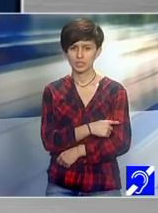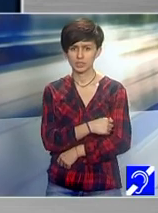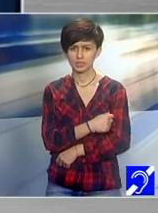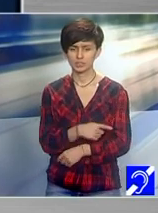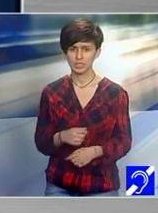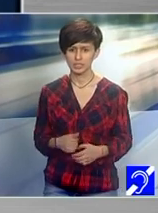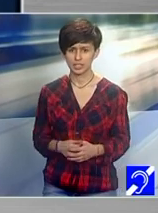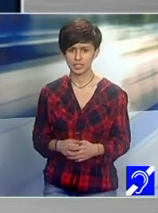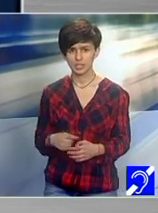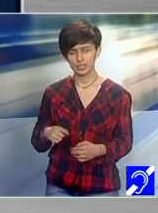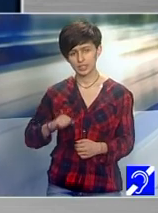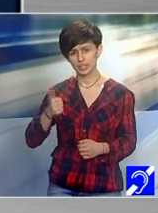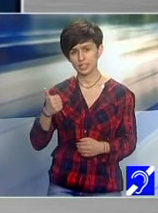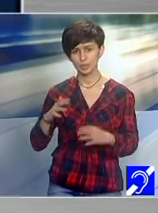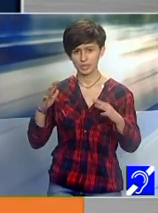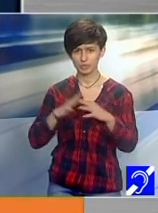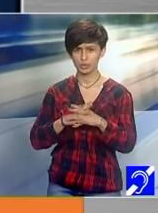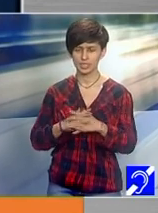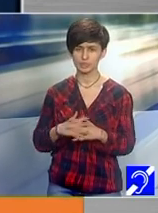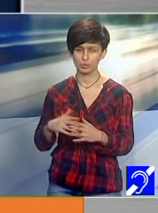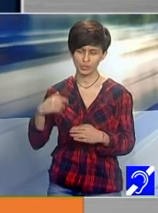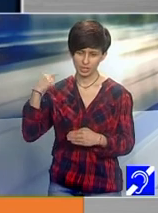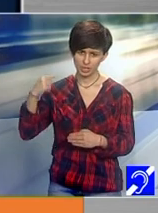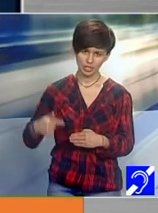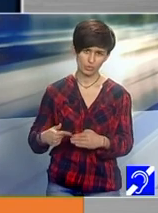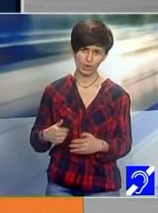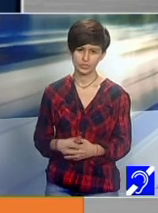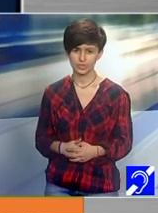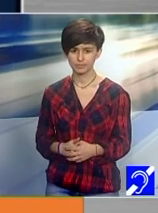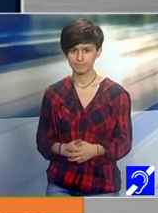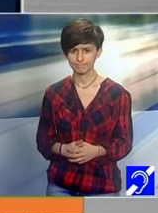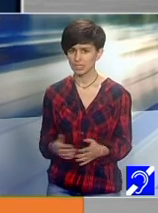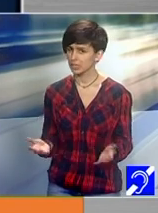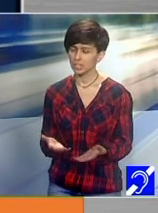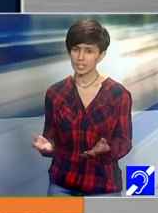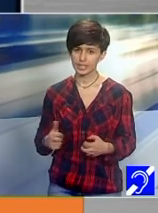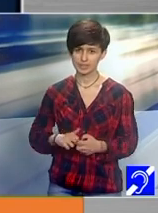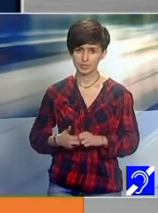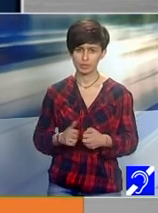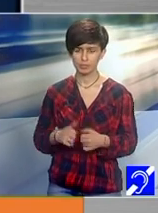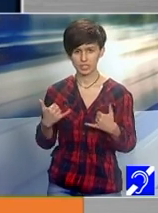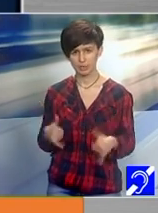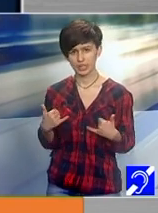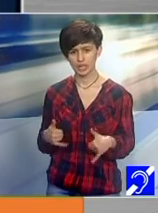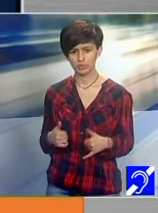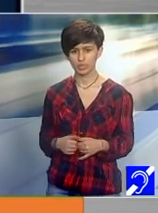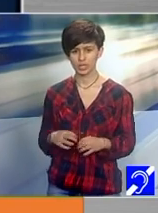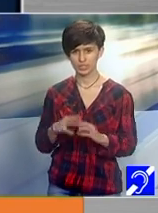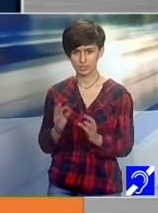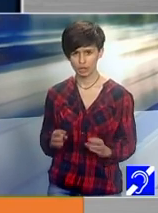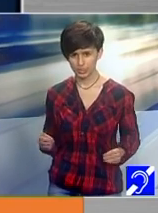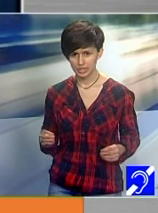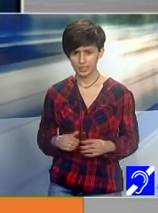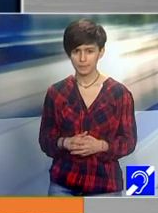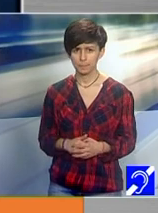primul război încoace. Care este cea mai mare problemă actuală în România cu sistemul? Pe lângă salarii, bineînțeles. Sistemul sanitar